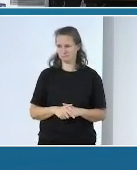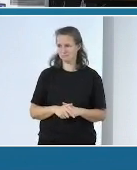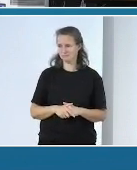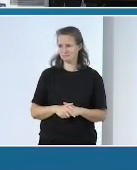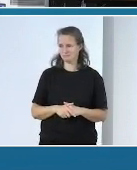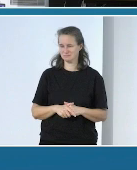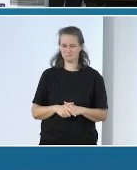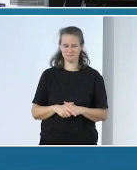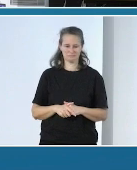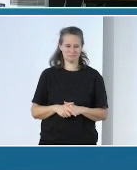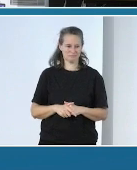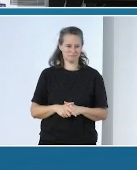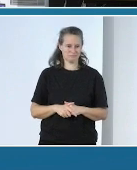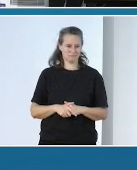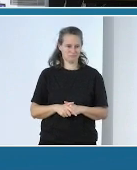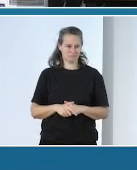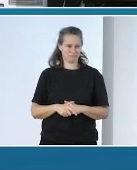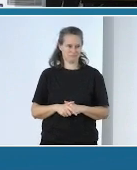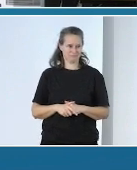Excusez-moi.